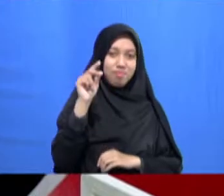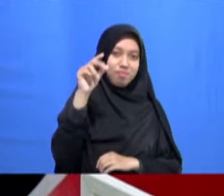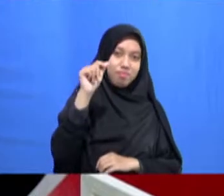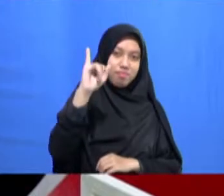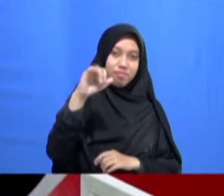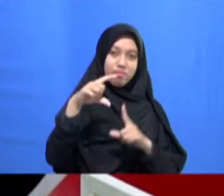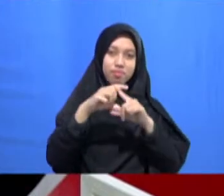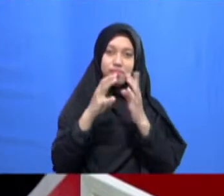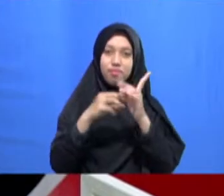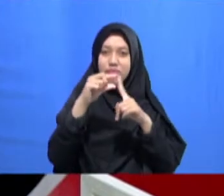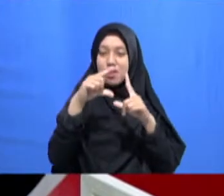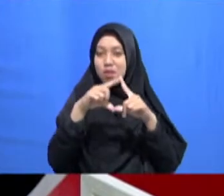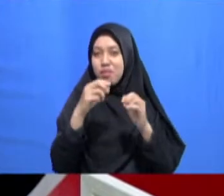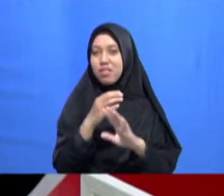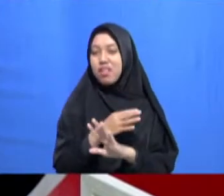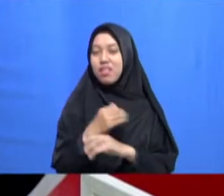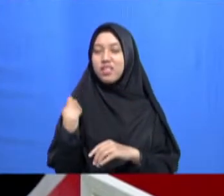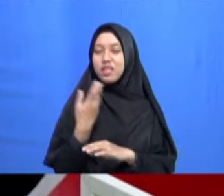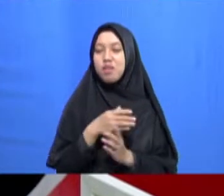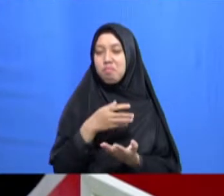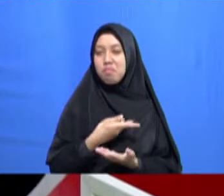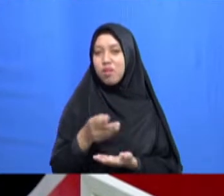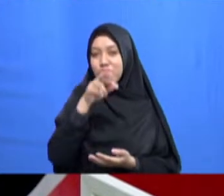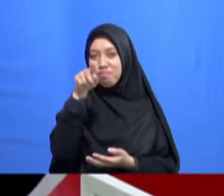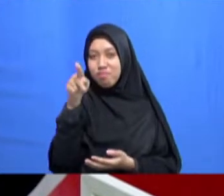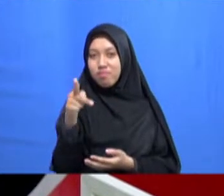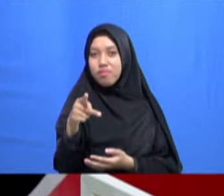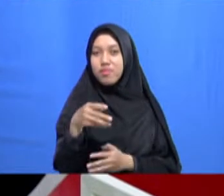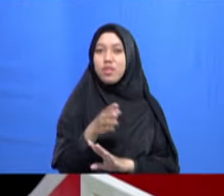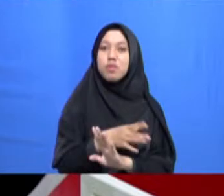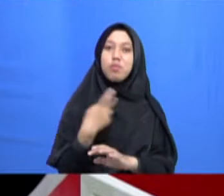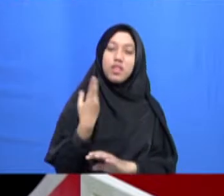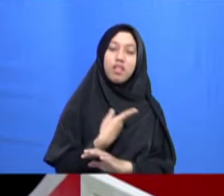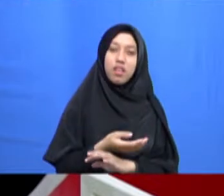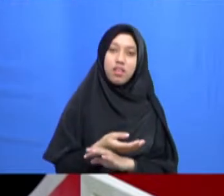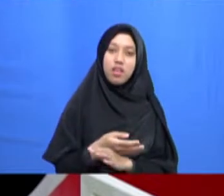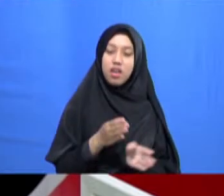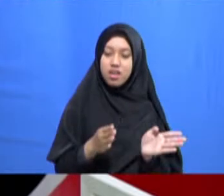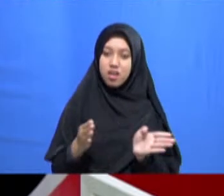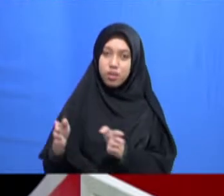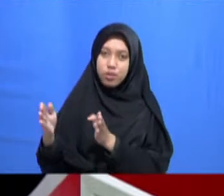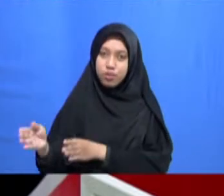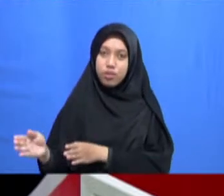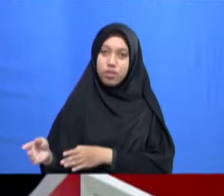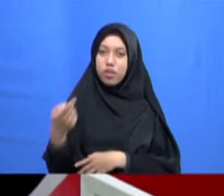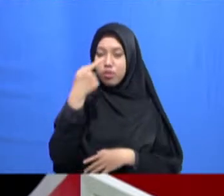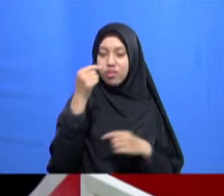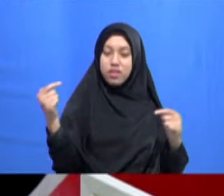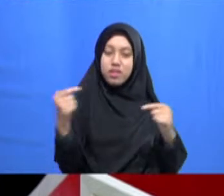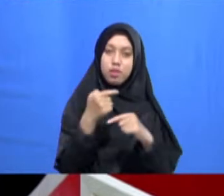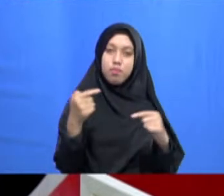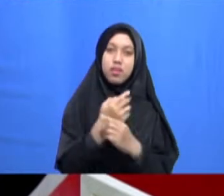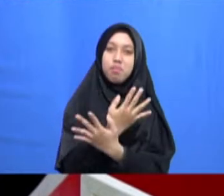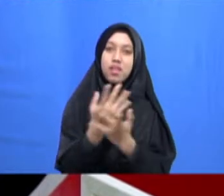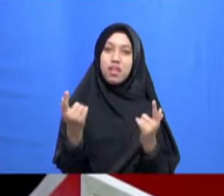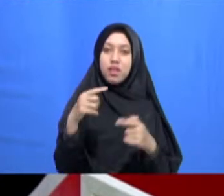publik terbuka kali ini. Namun sebelum kita menyaksikan debat publik terbuka, tentunya ada aturan yang mengatur debat publik terbuka kita pada putaran ketiga